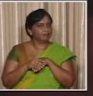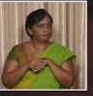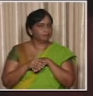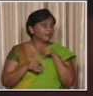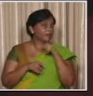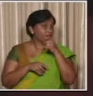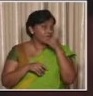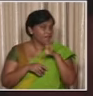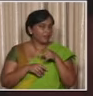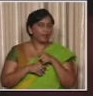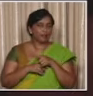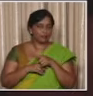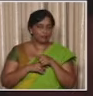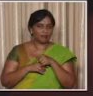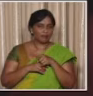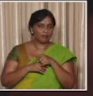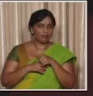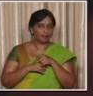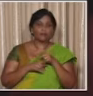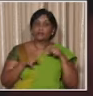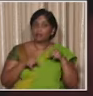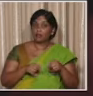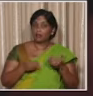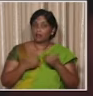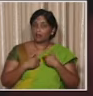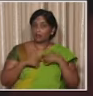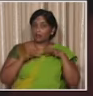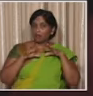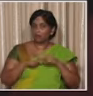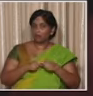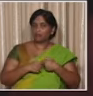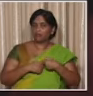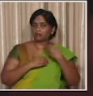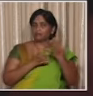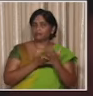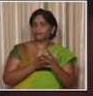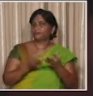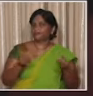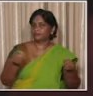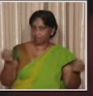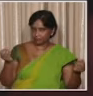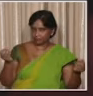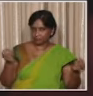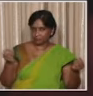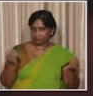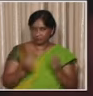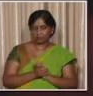ඒ නිසාම අද අපේ උරුමයන් වැළලී යන තත්ත්වයකට පත් වෙලා